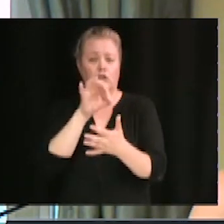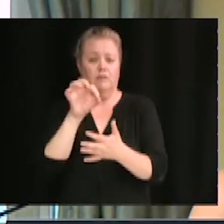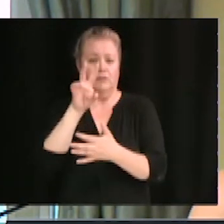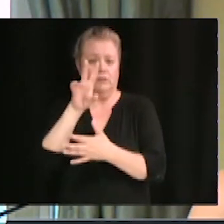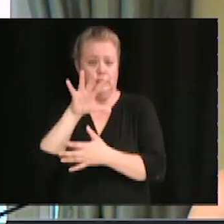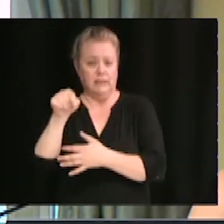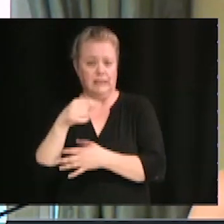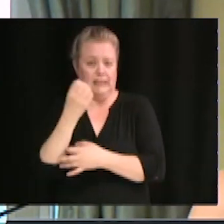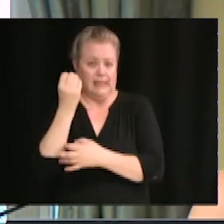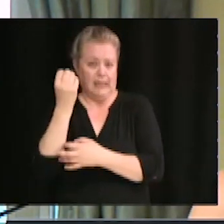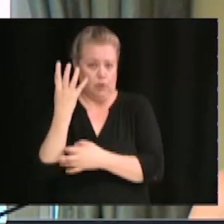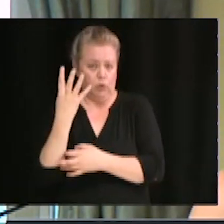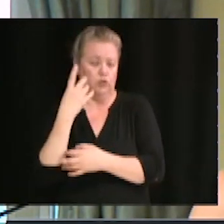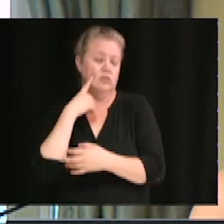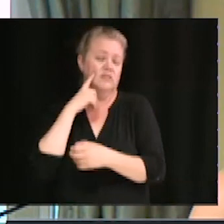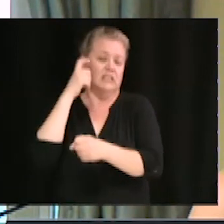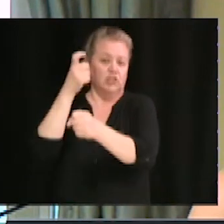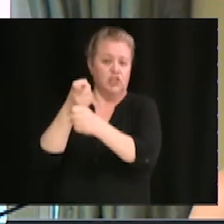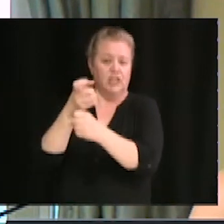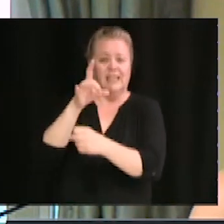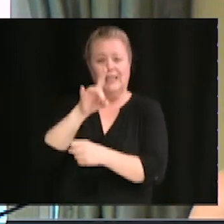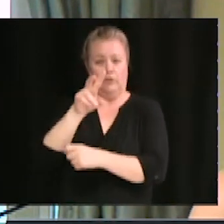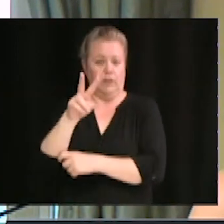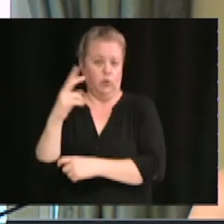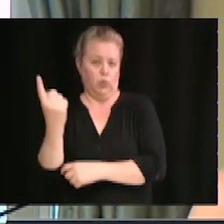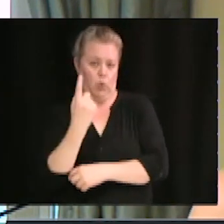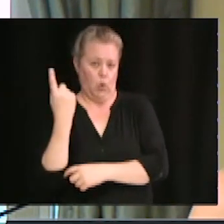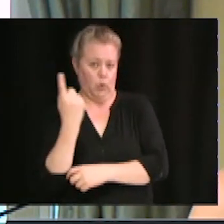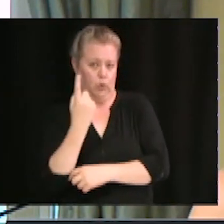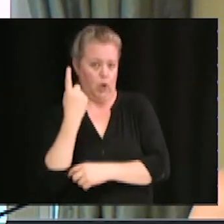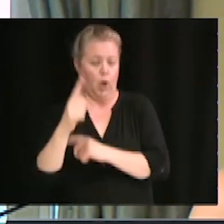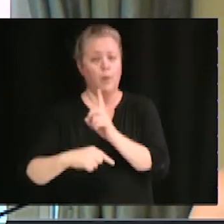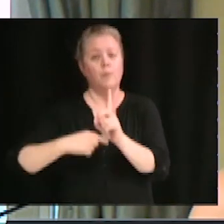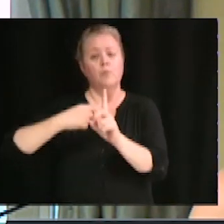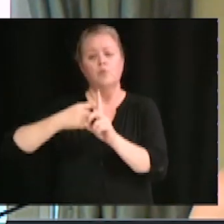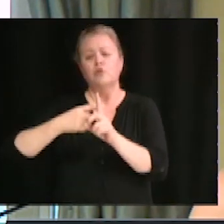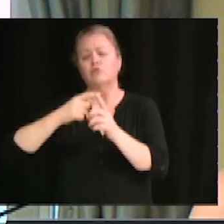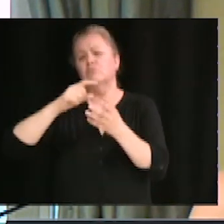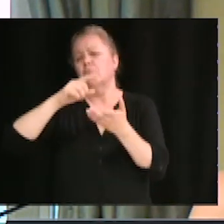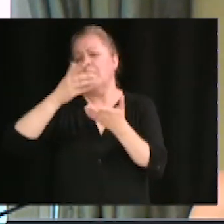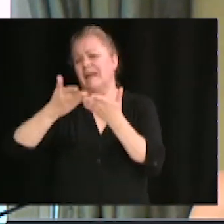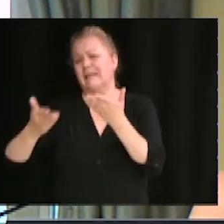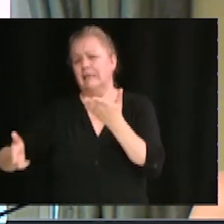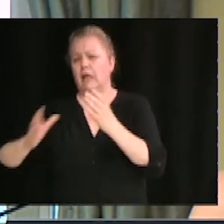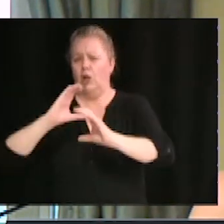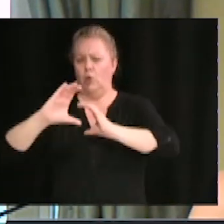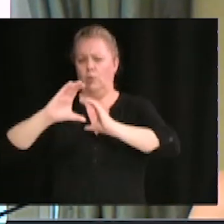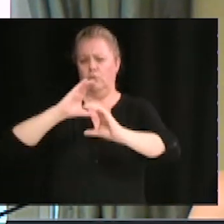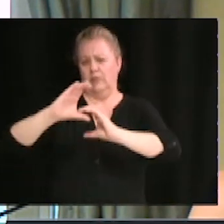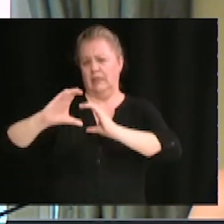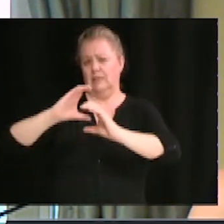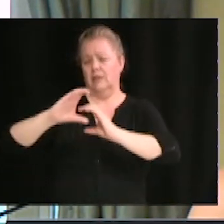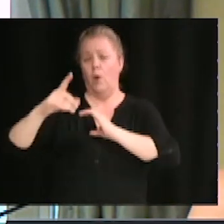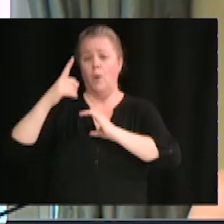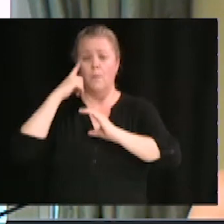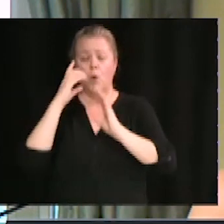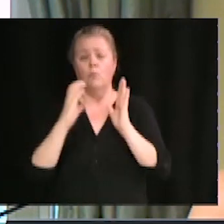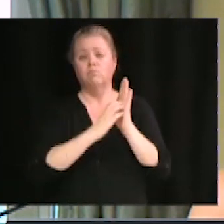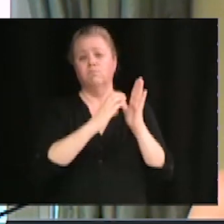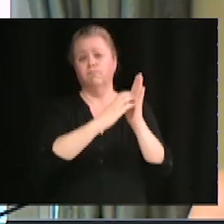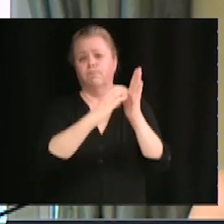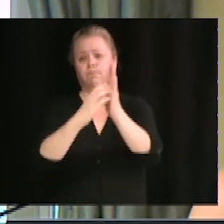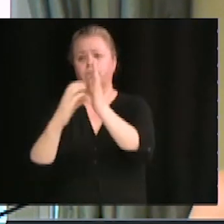de 82 compteurs d'eau et d'accessoires de communication dans le cadre du déploiement des compteurs d'eau dans les ICI de la